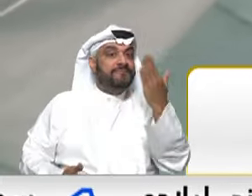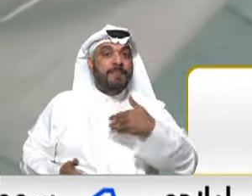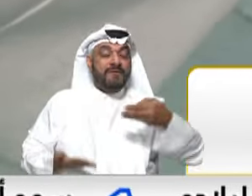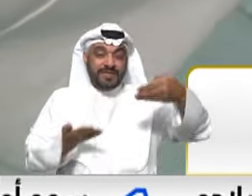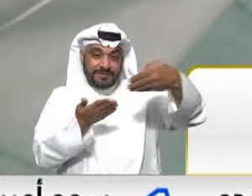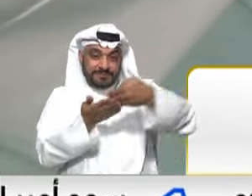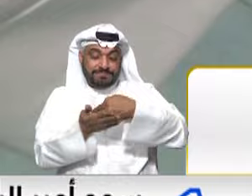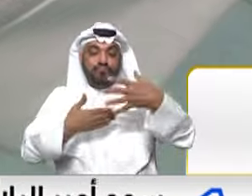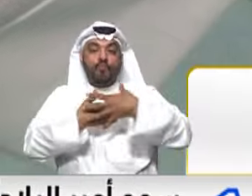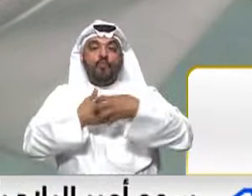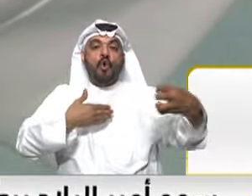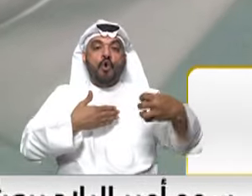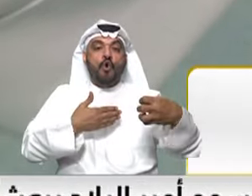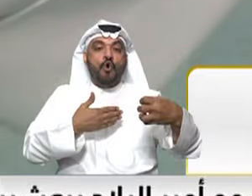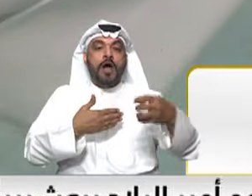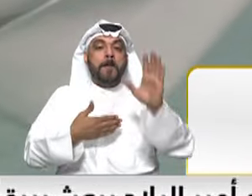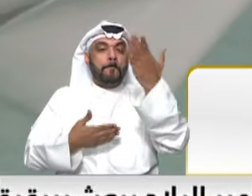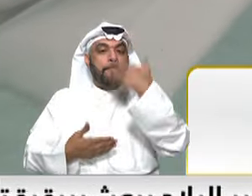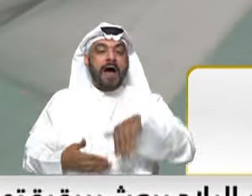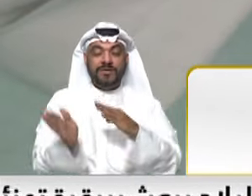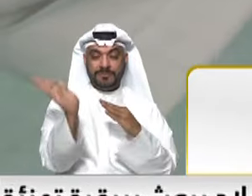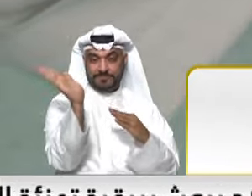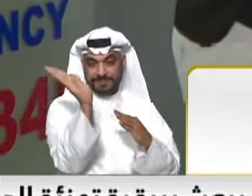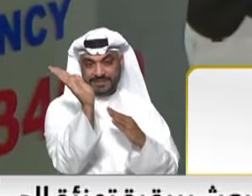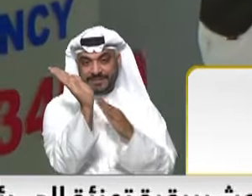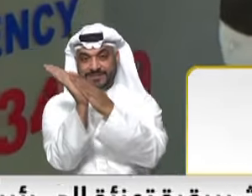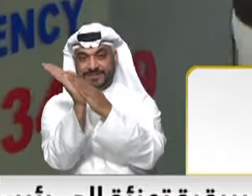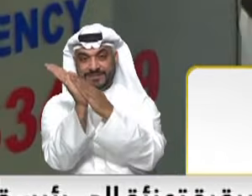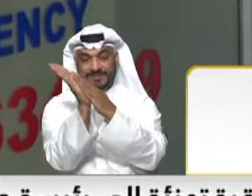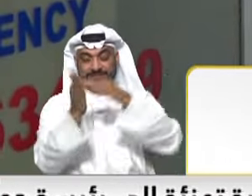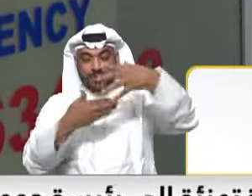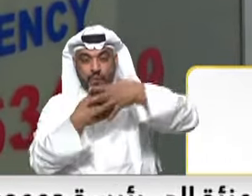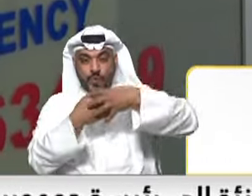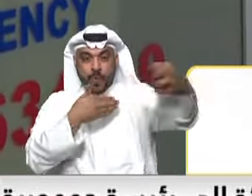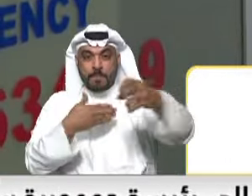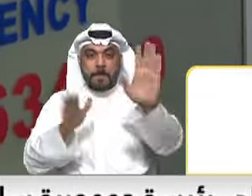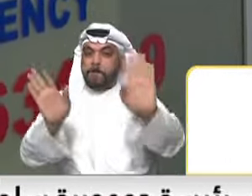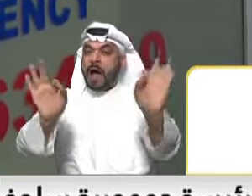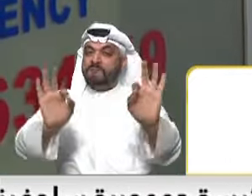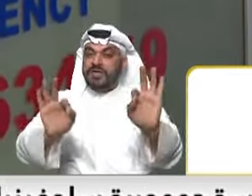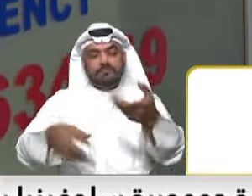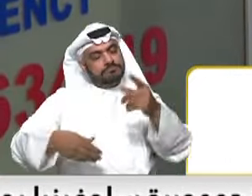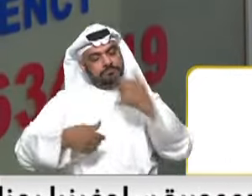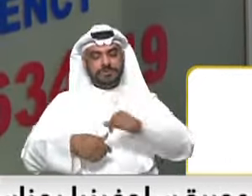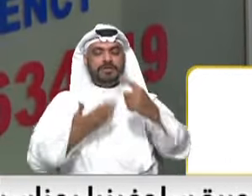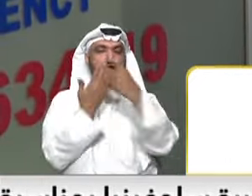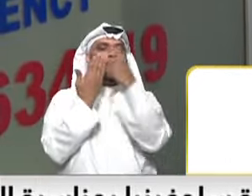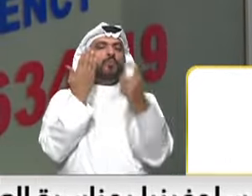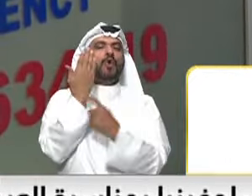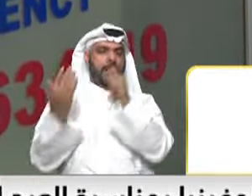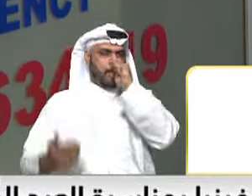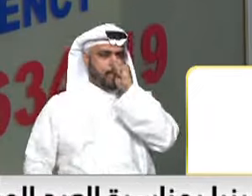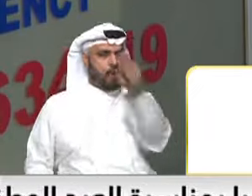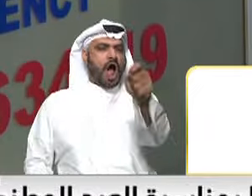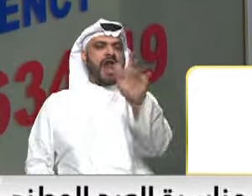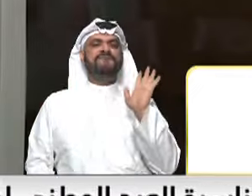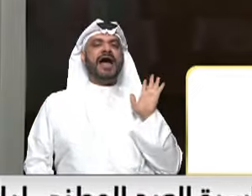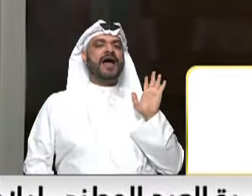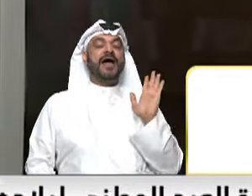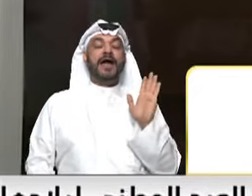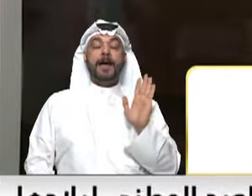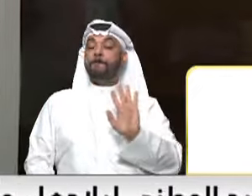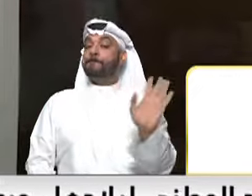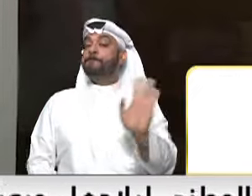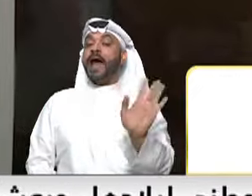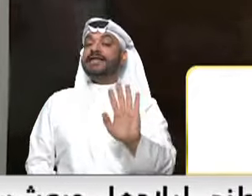وزارة التجارة حيث تم تطبيق القانون بإغلاق مكاتب العمالة المنزلية التي كان بعضها أيضا